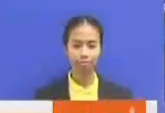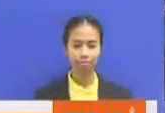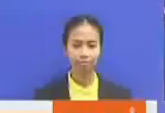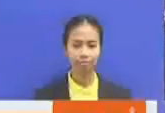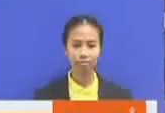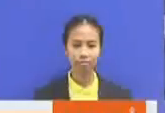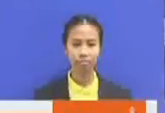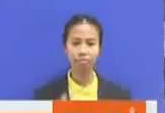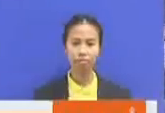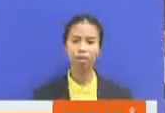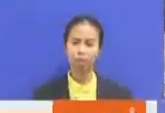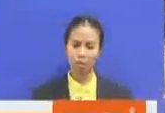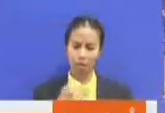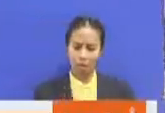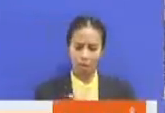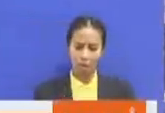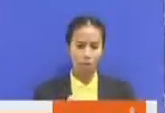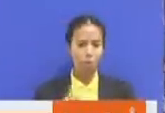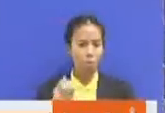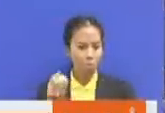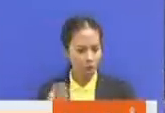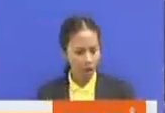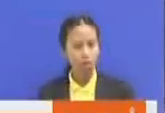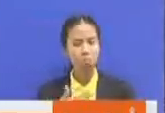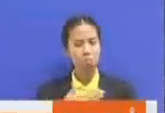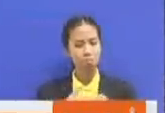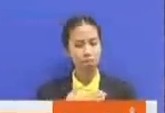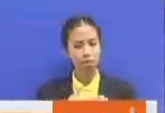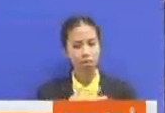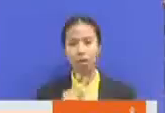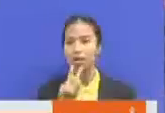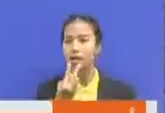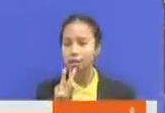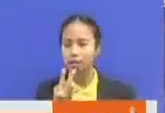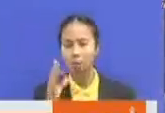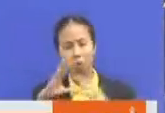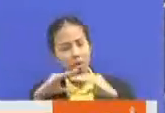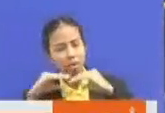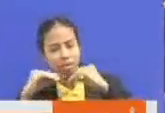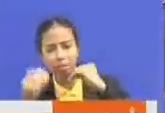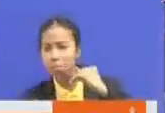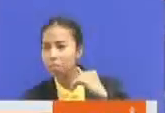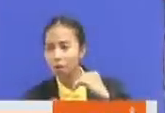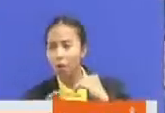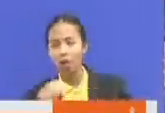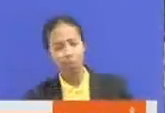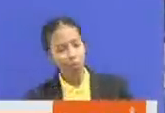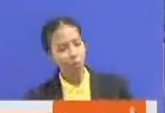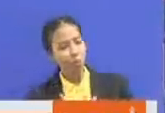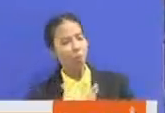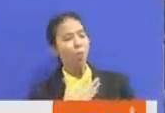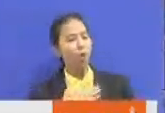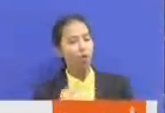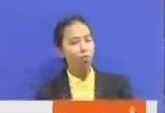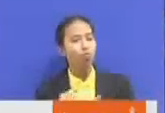คนมีอายุมากแล้วผมเคยความปลื้มใจมีอายุยืนไปอีก